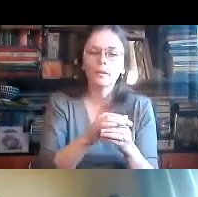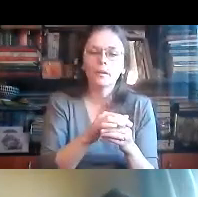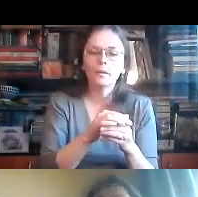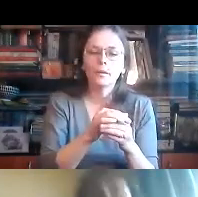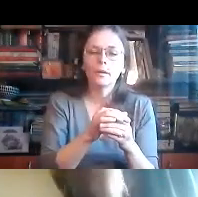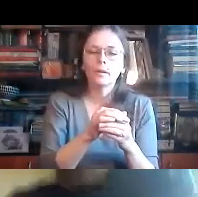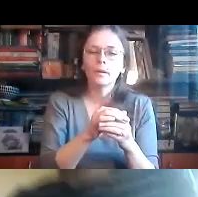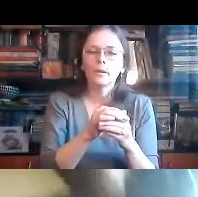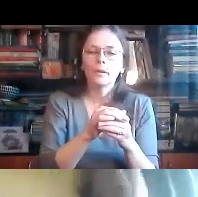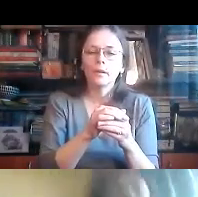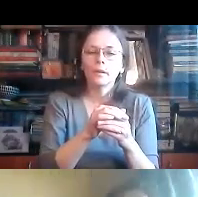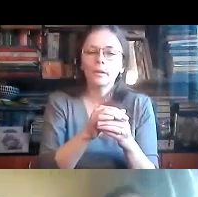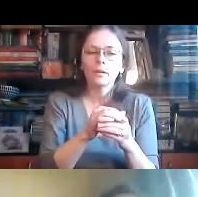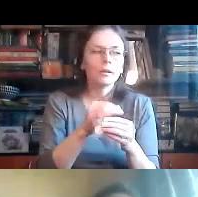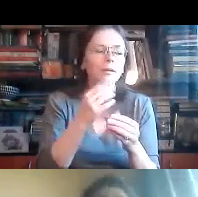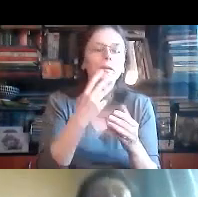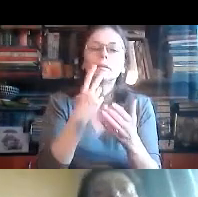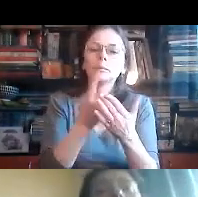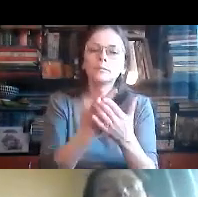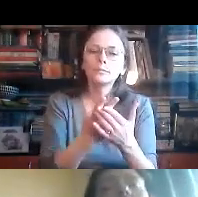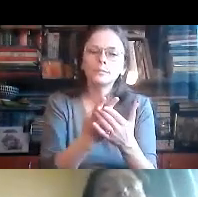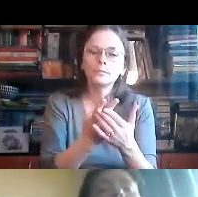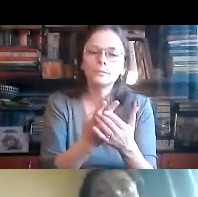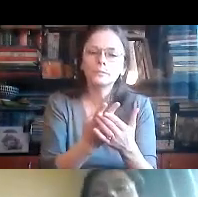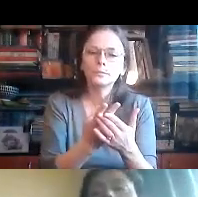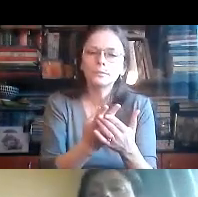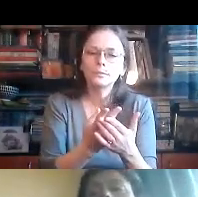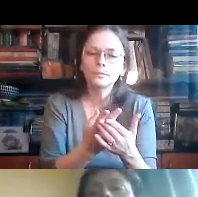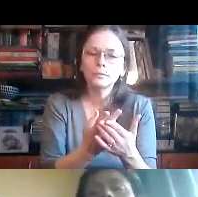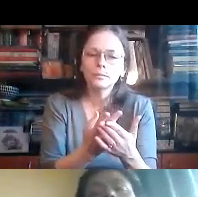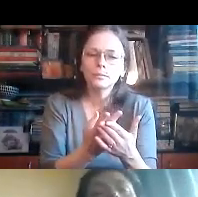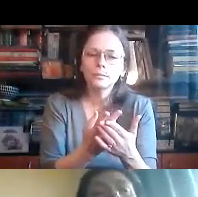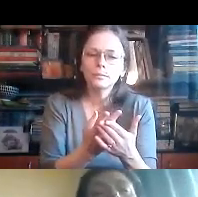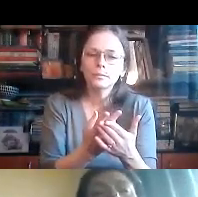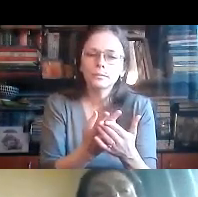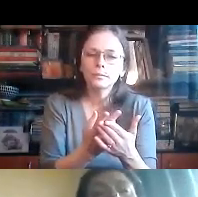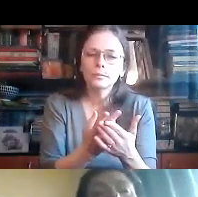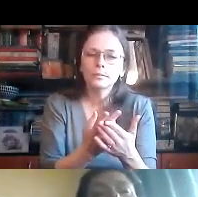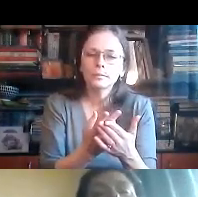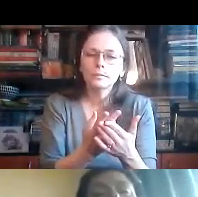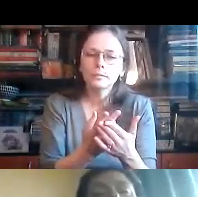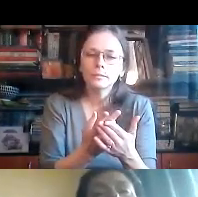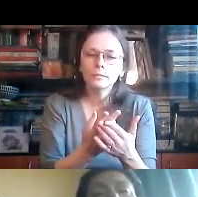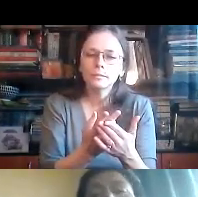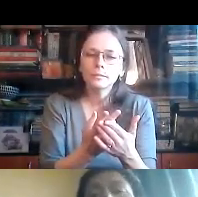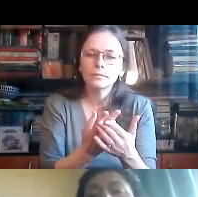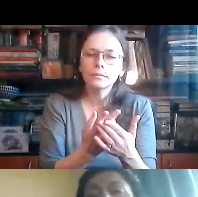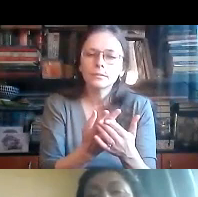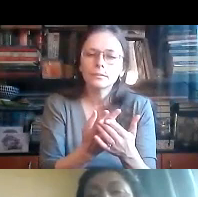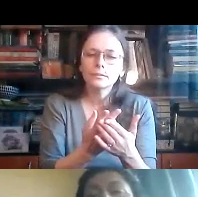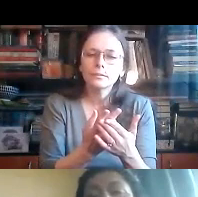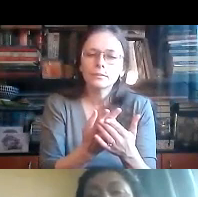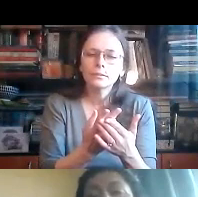смотрите, дело в том, что 2 секунды, я сделала Константина себе помощником, и я его прошу сделать